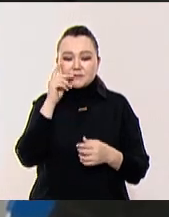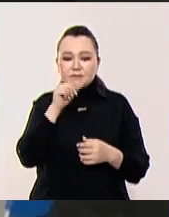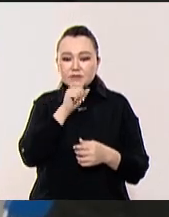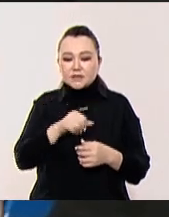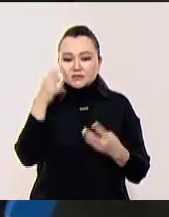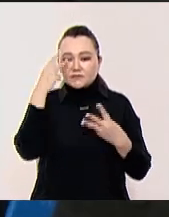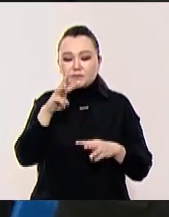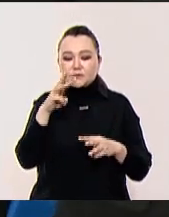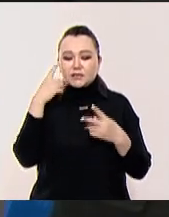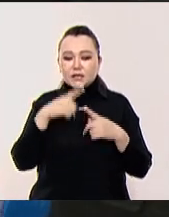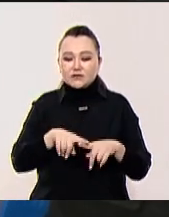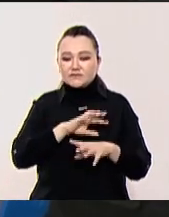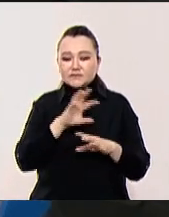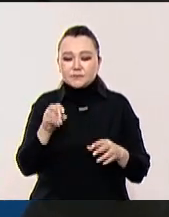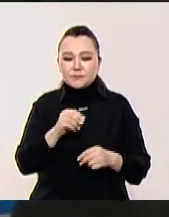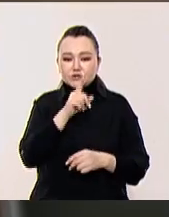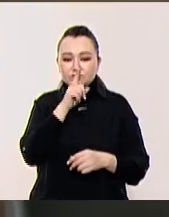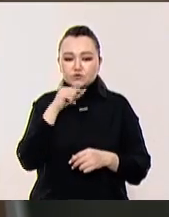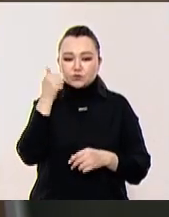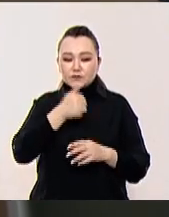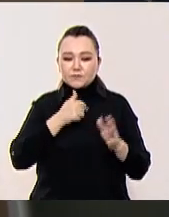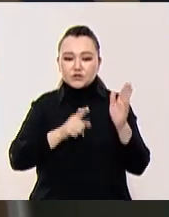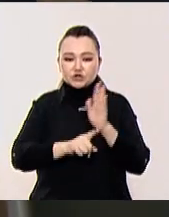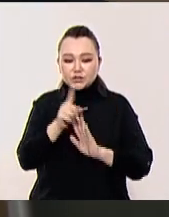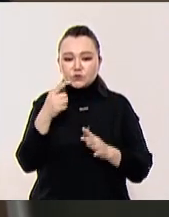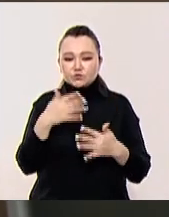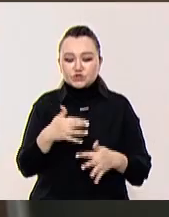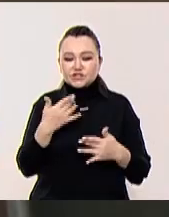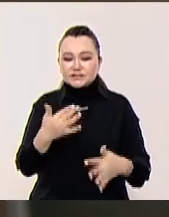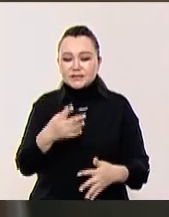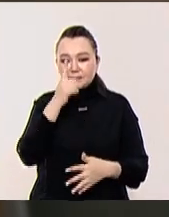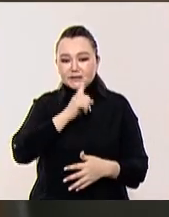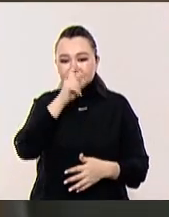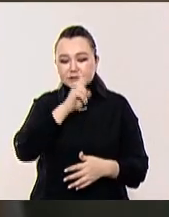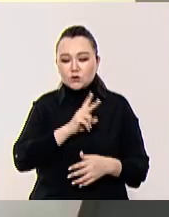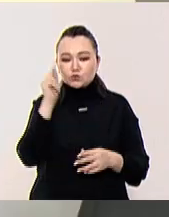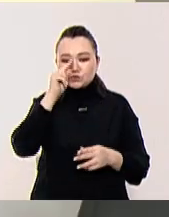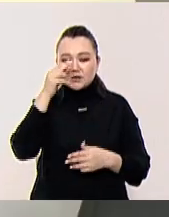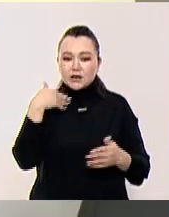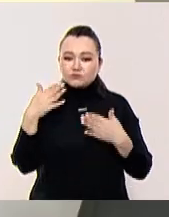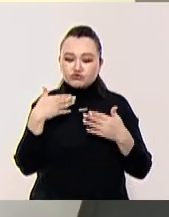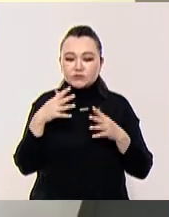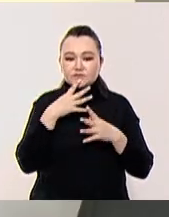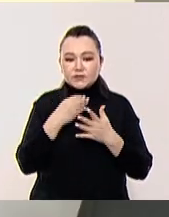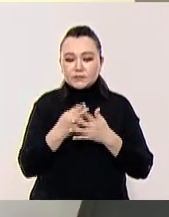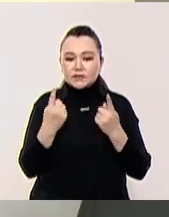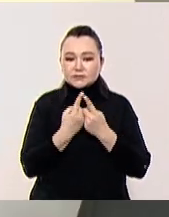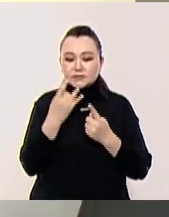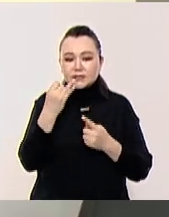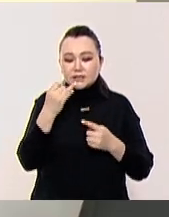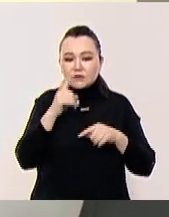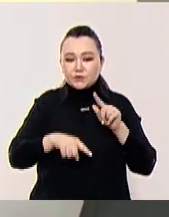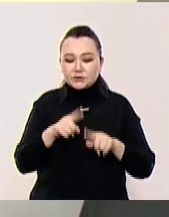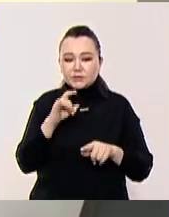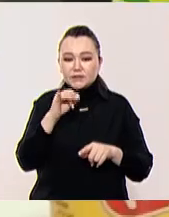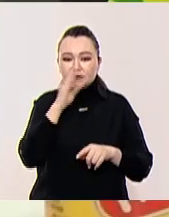методикам большинство детей, молчавших годами, начинают говорить уже через несколько месяцев. Учатся общаться со сверстниками и с родными. Для